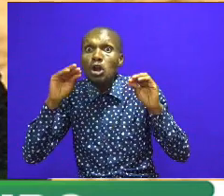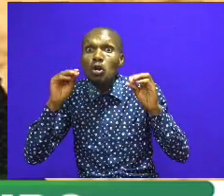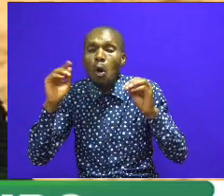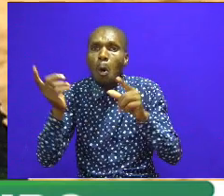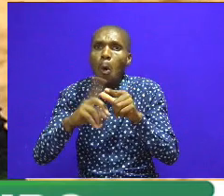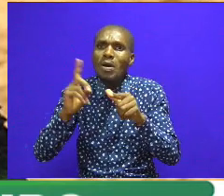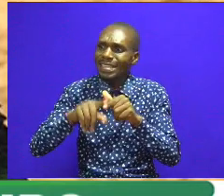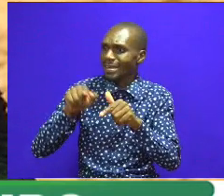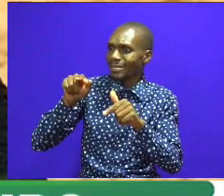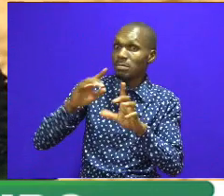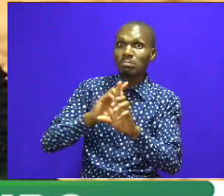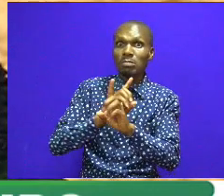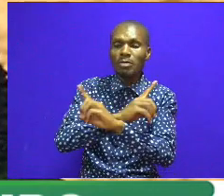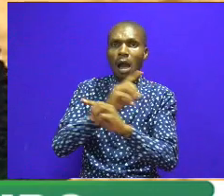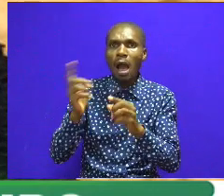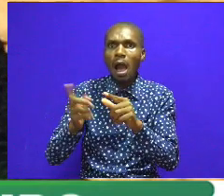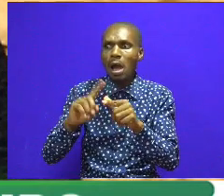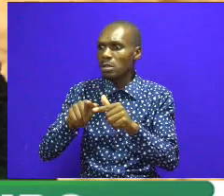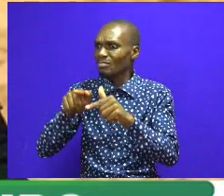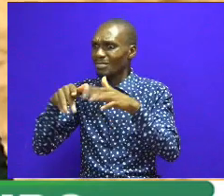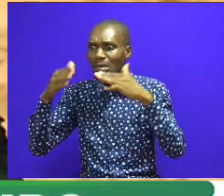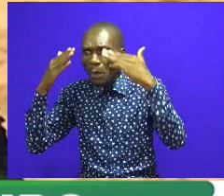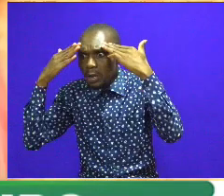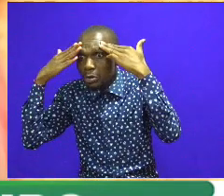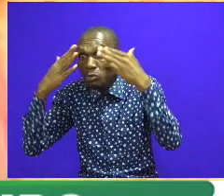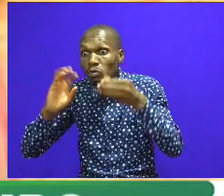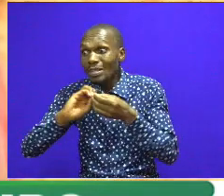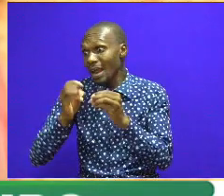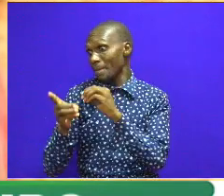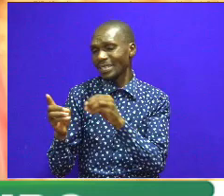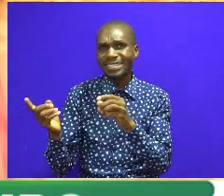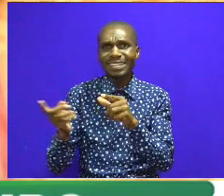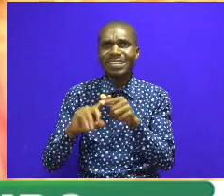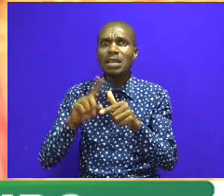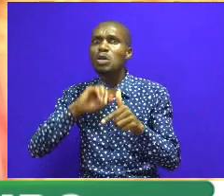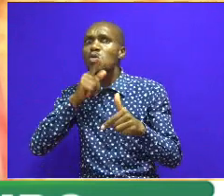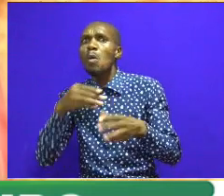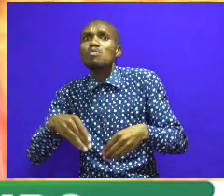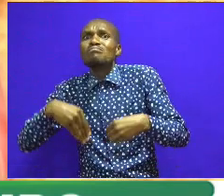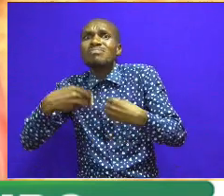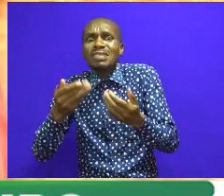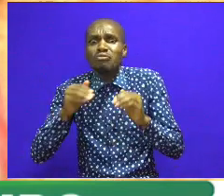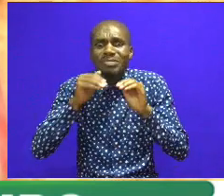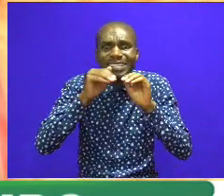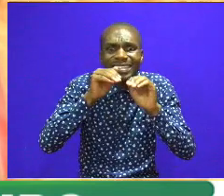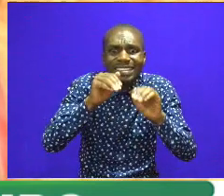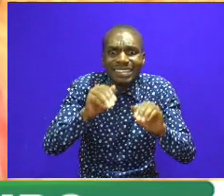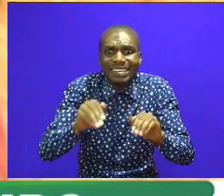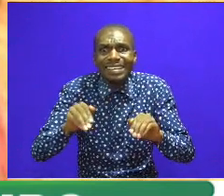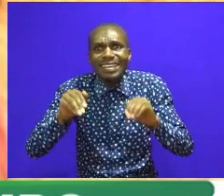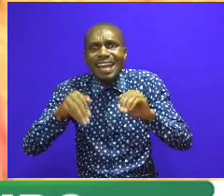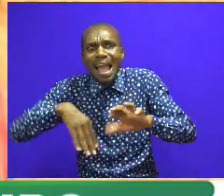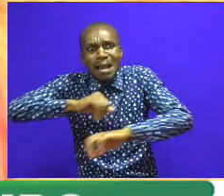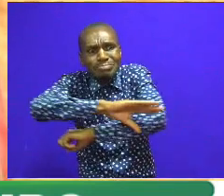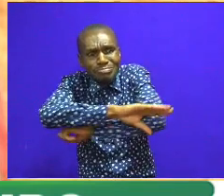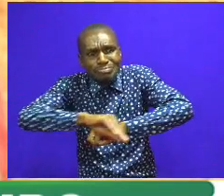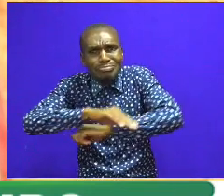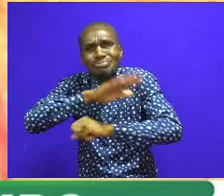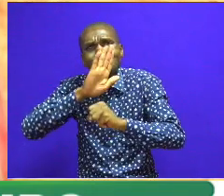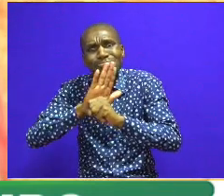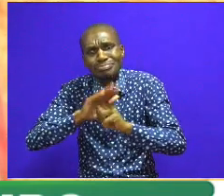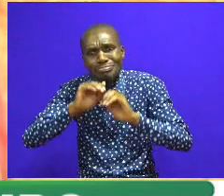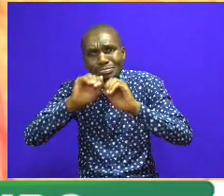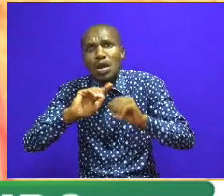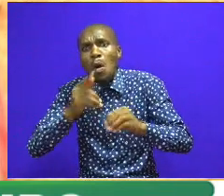ya mingero, ne ya minga ntu ntonye manyeti. Na ngoba ete, obori mbuito ba, bakirabe tibu ensi pi,